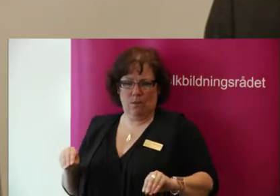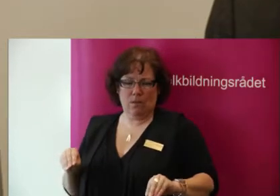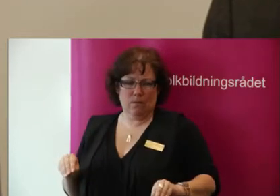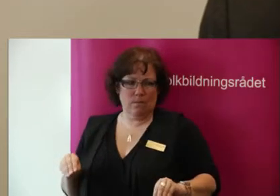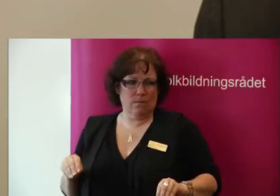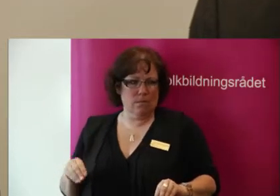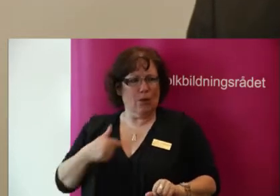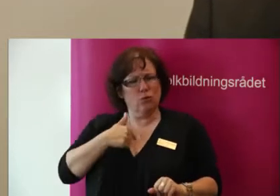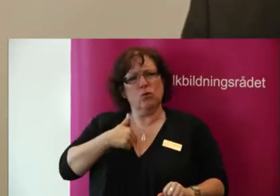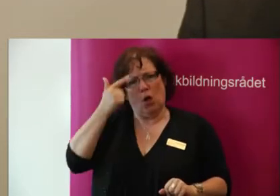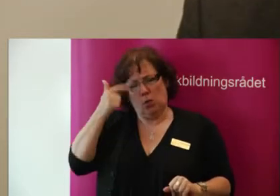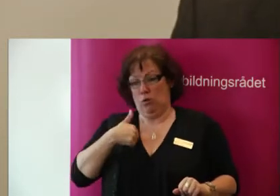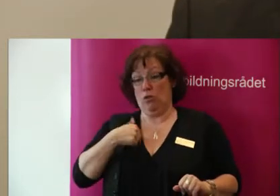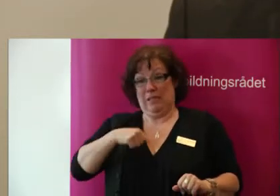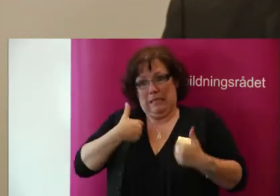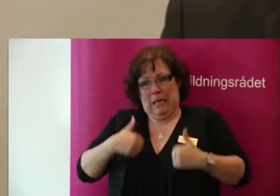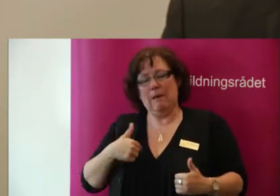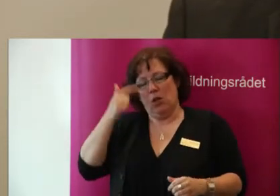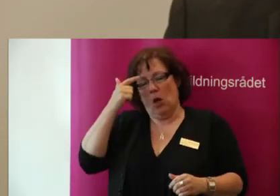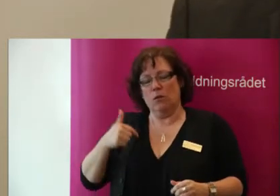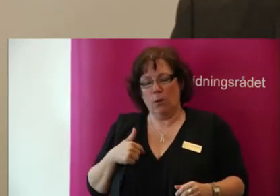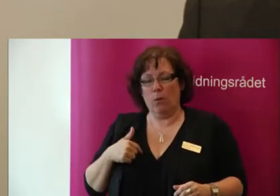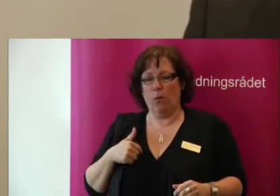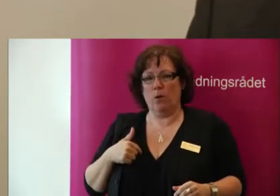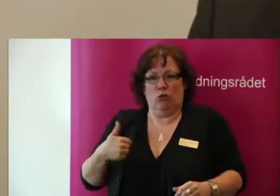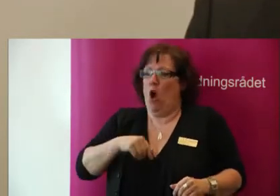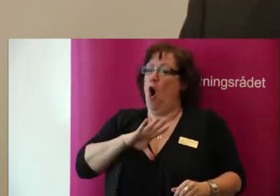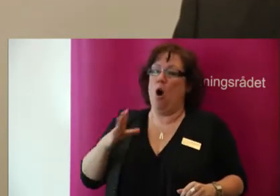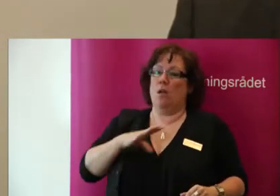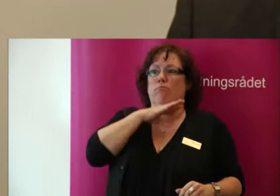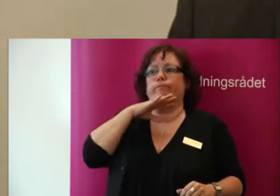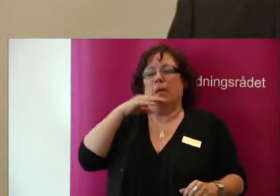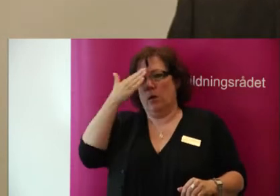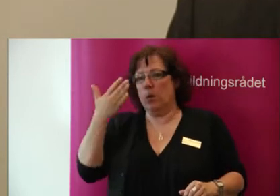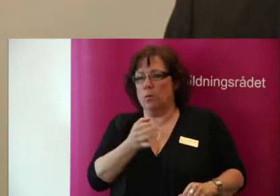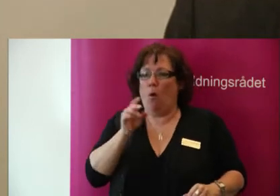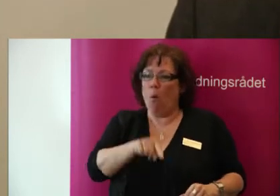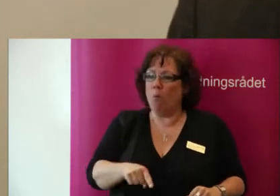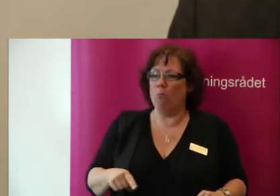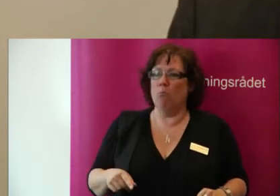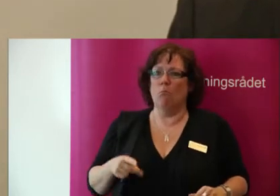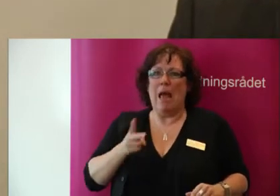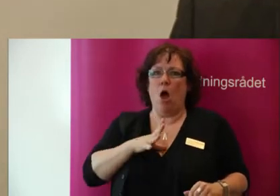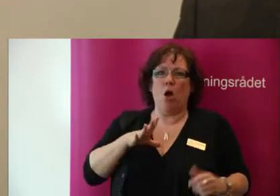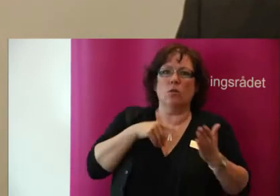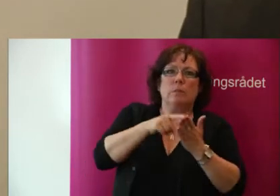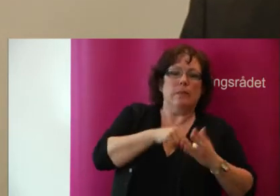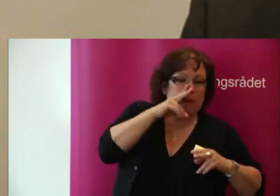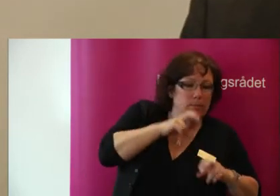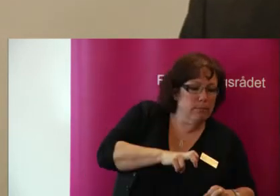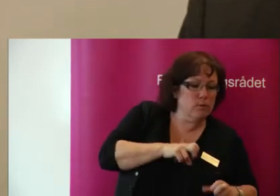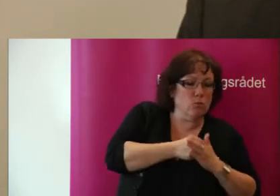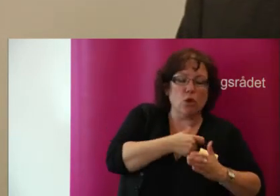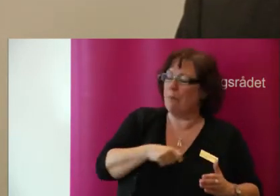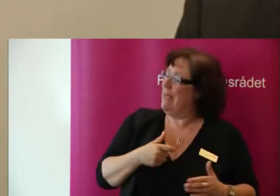form. Jag tror personligen, utan att ha några djupare kunskaper om detta eller några särskilda studier till mitt stöd,